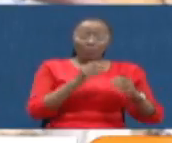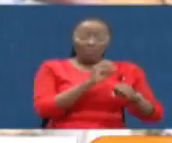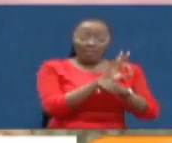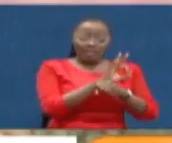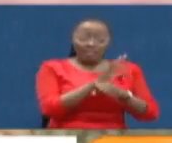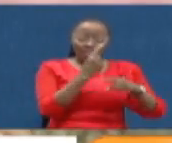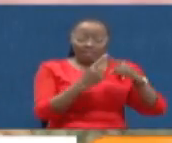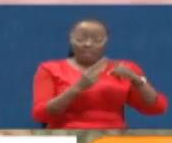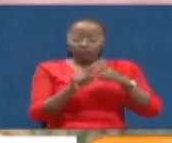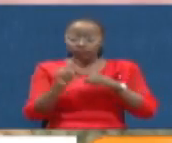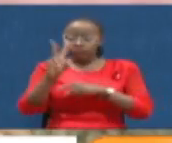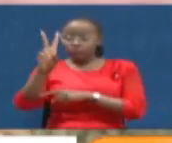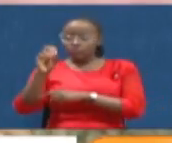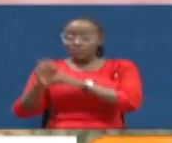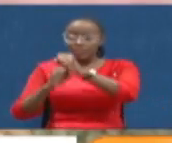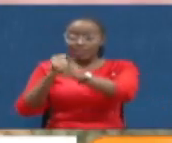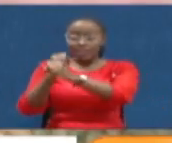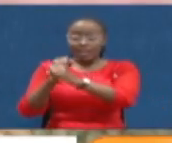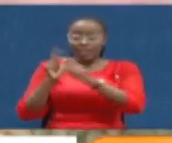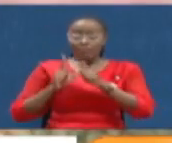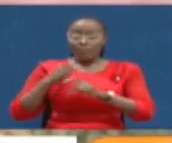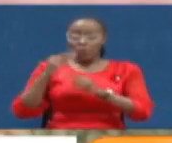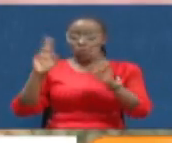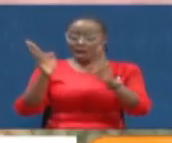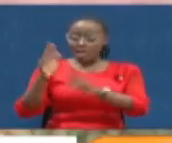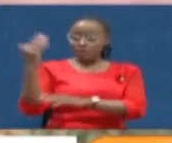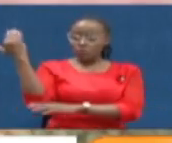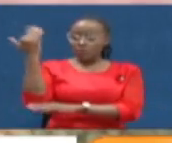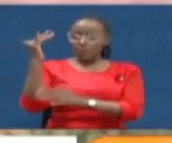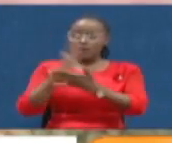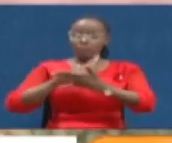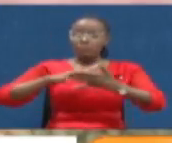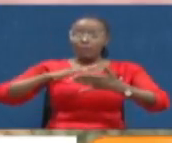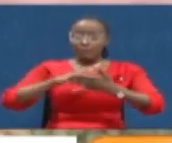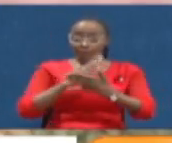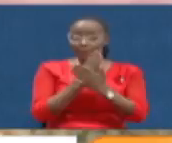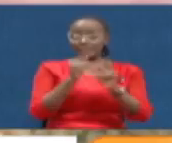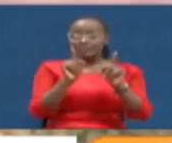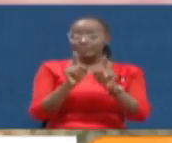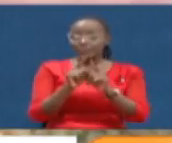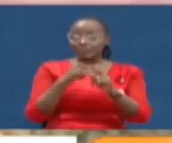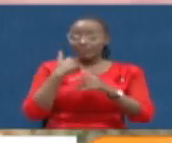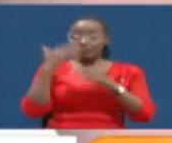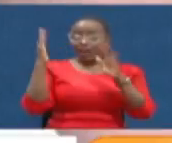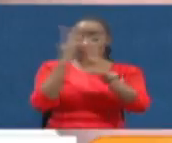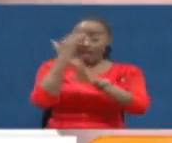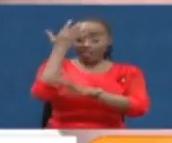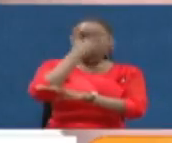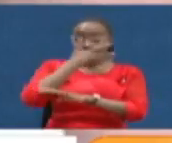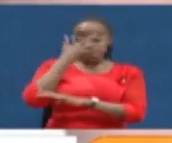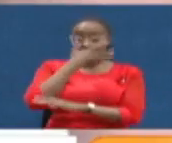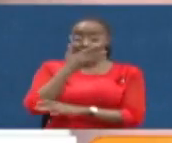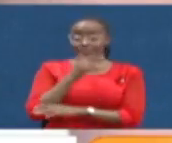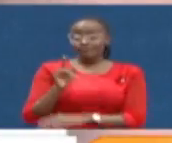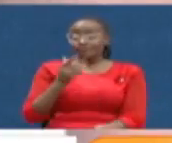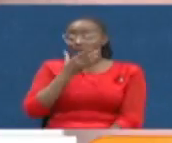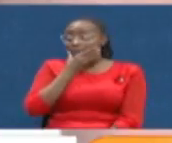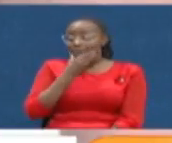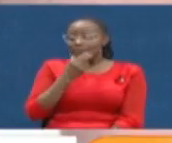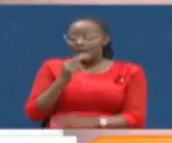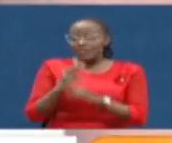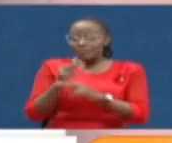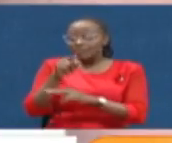13 na 20, waliojihami kwa mapanga na visu, huku wakiwa wamejifunika nyuso zao. Jamaa huyu ambaye jina